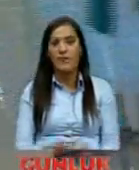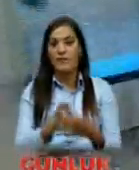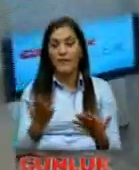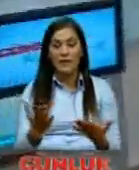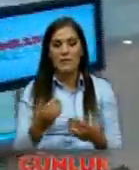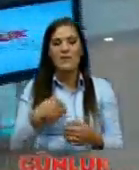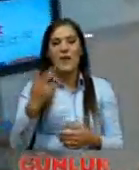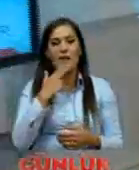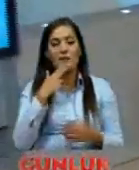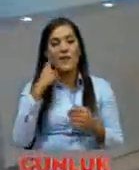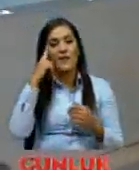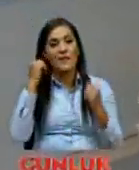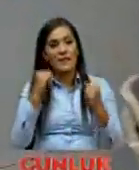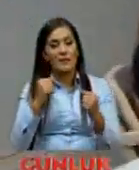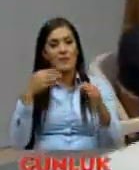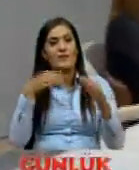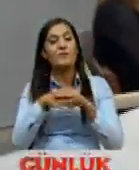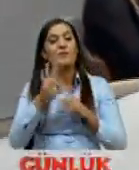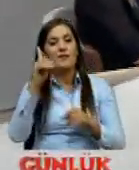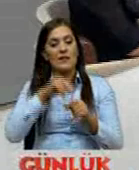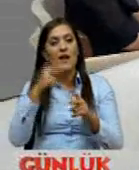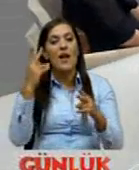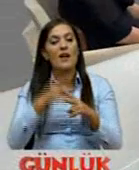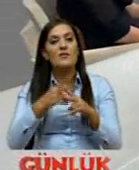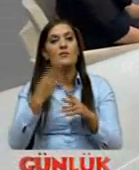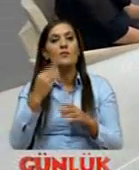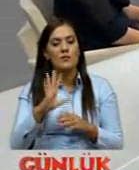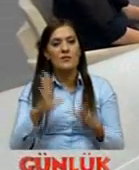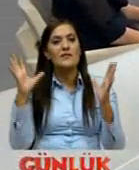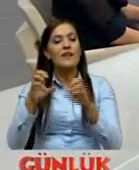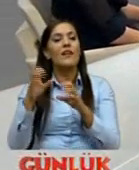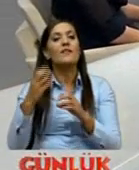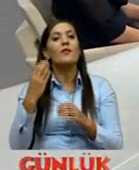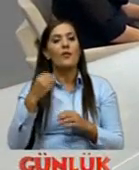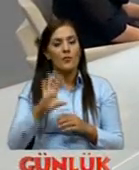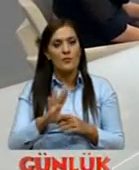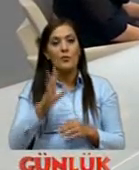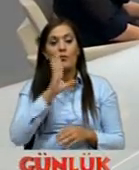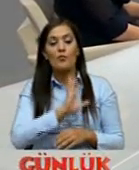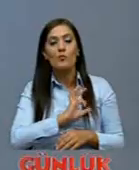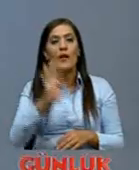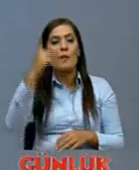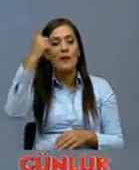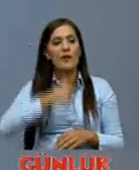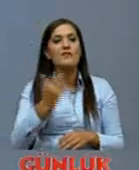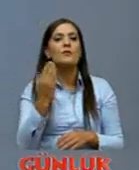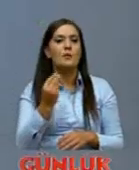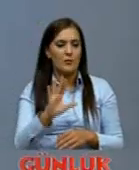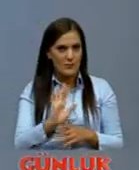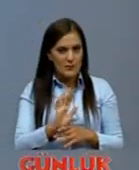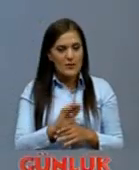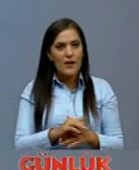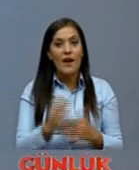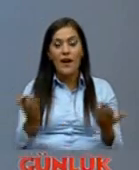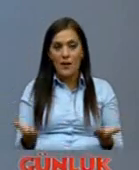Neymiş efendim? Hanımlar depresyona girmesin diye aceleci olmayacaklar, saldırgan olmayacaklar, mükemmeliyetçi